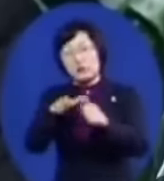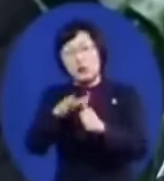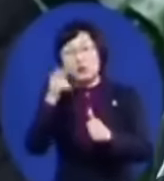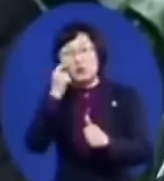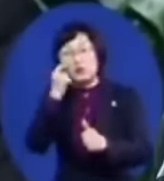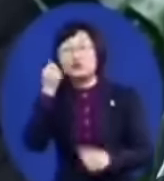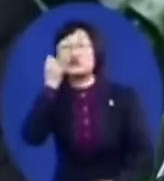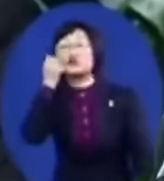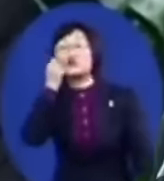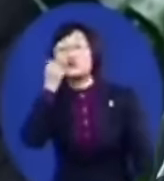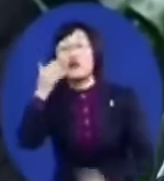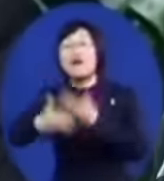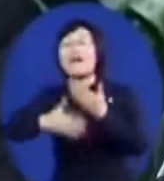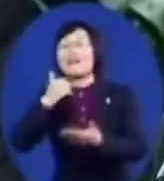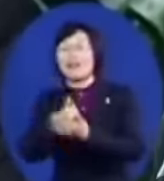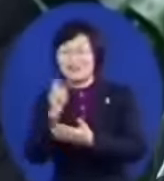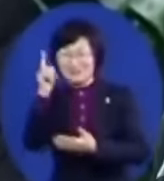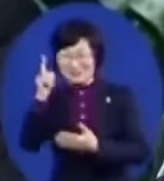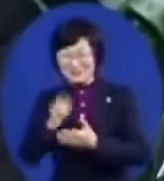누구냐? 하나님이십니다.